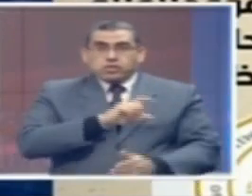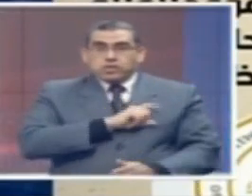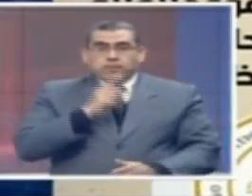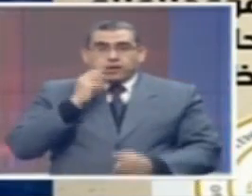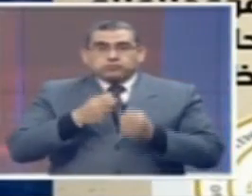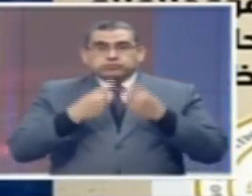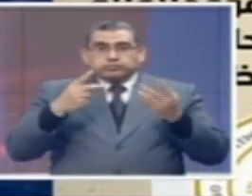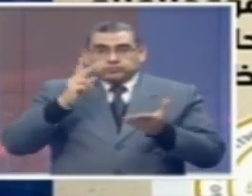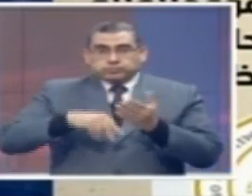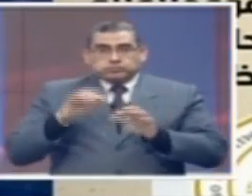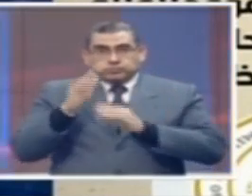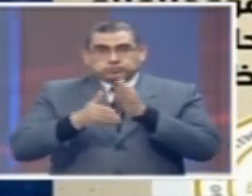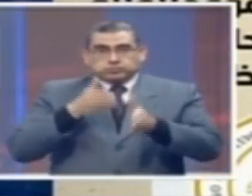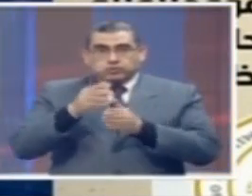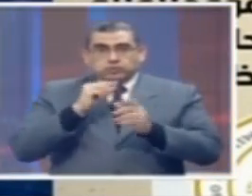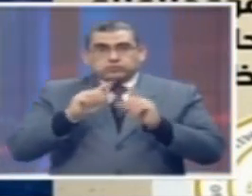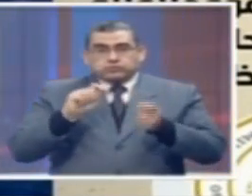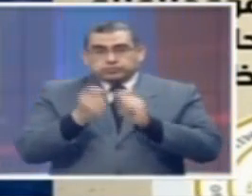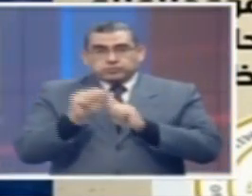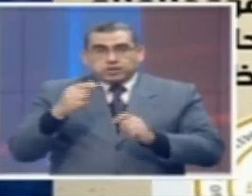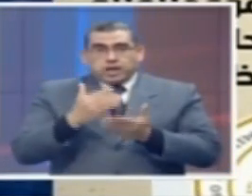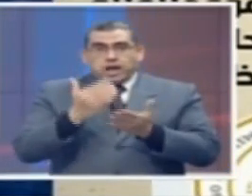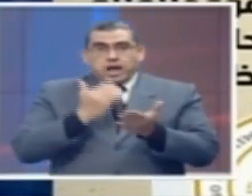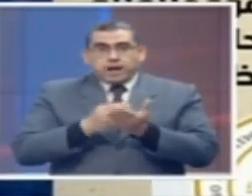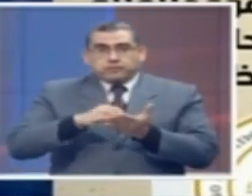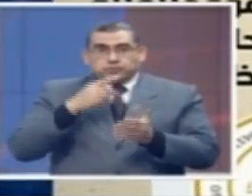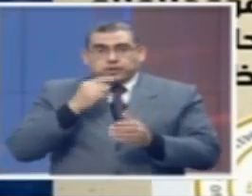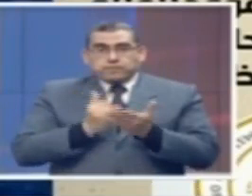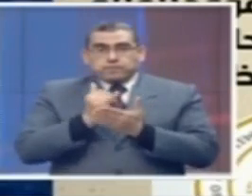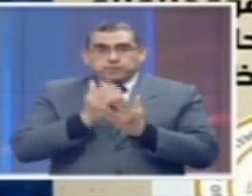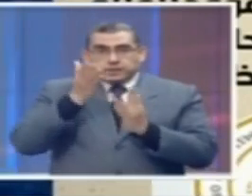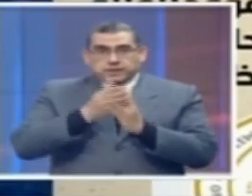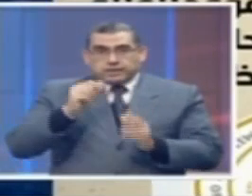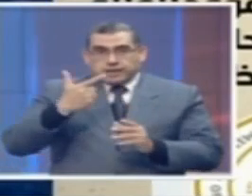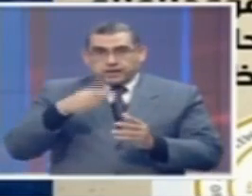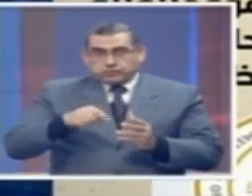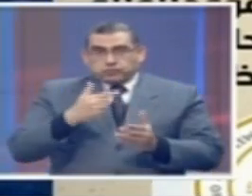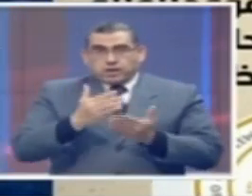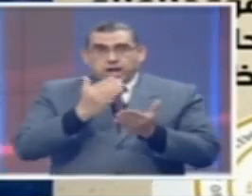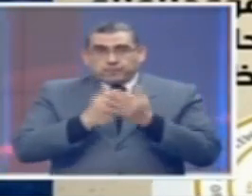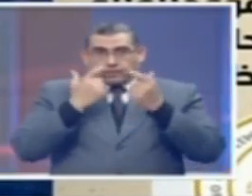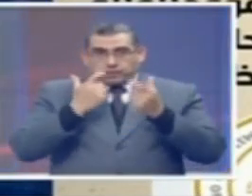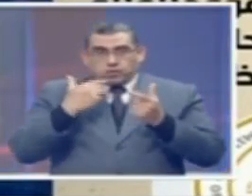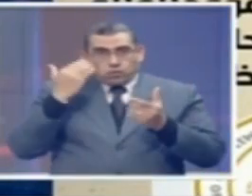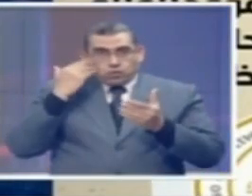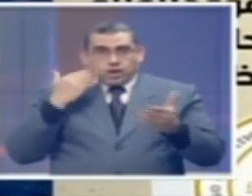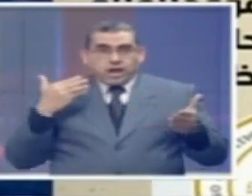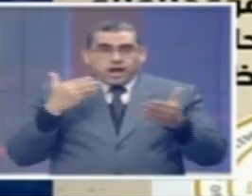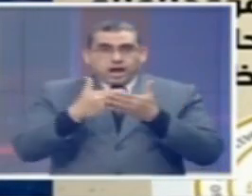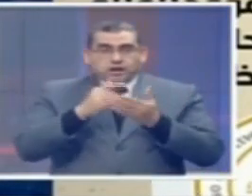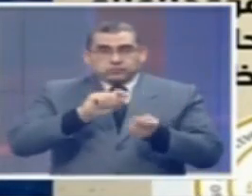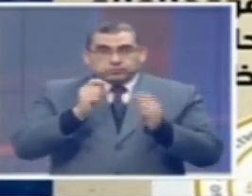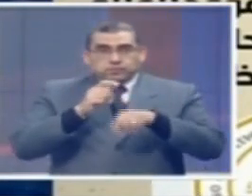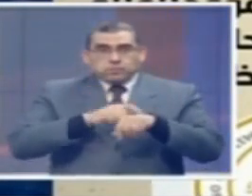مرحلة التسجيل وتحديث البيانات قبل انطلاق الفصل الدراسي الثاني دون الانتظار حتى يتم